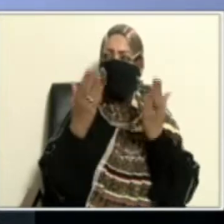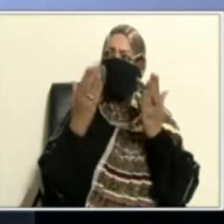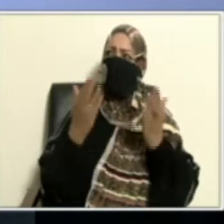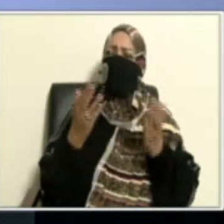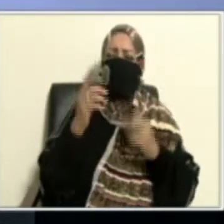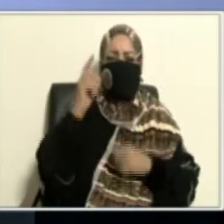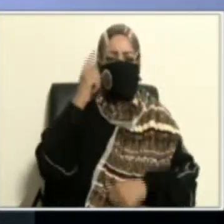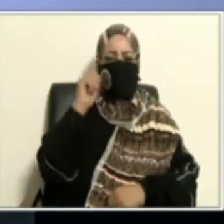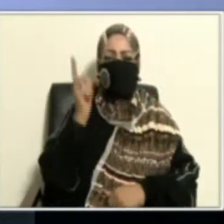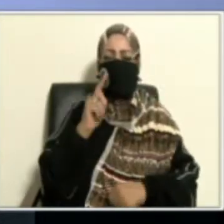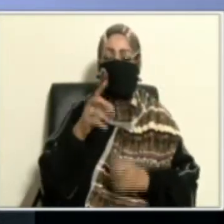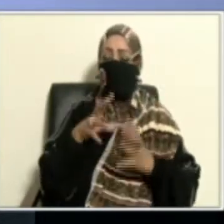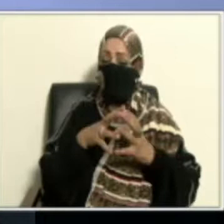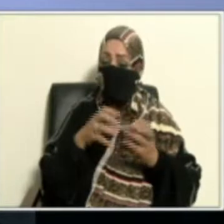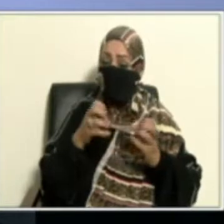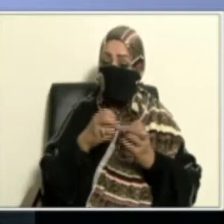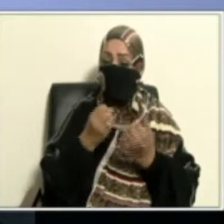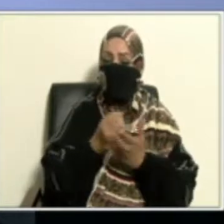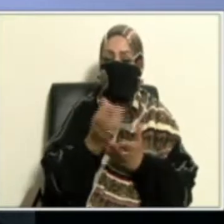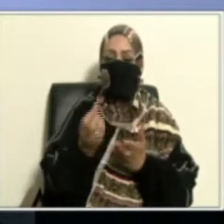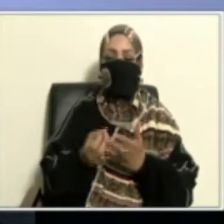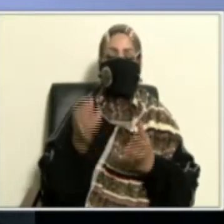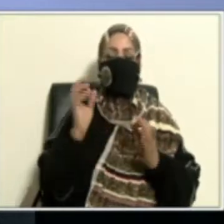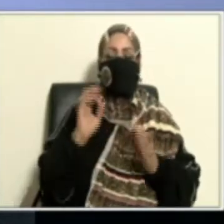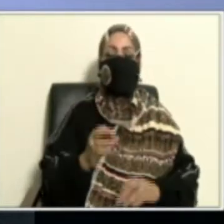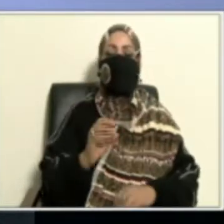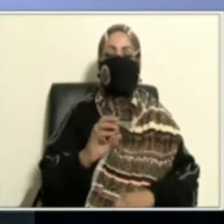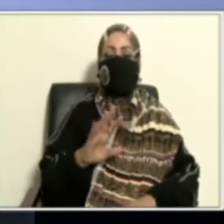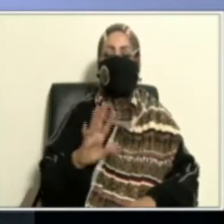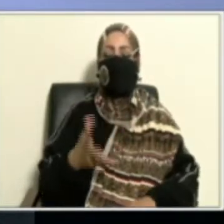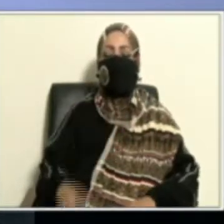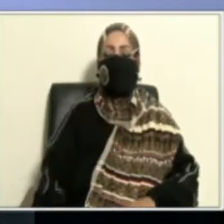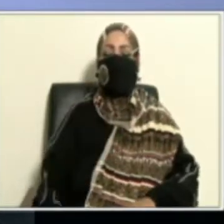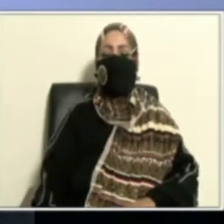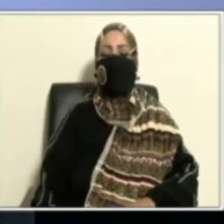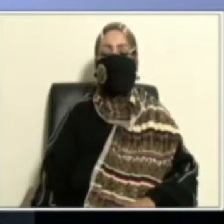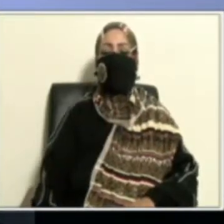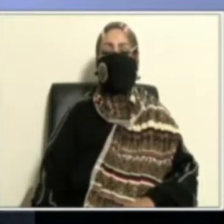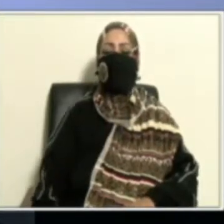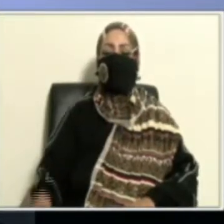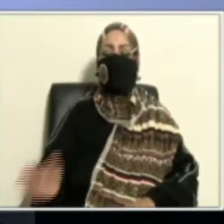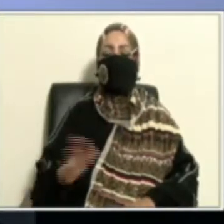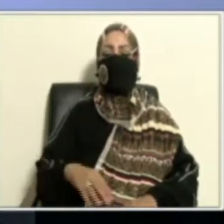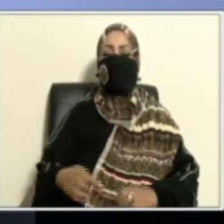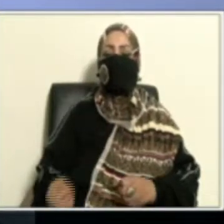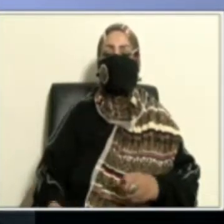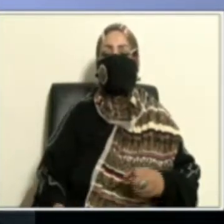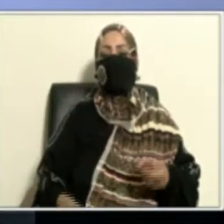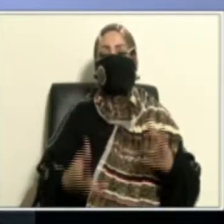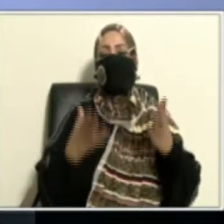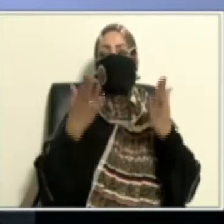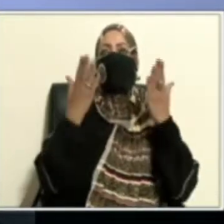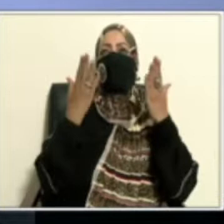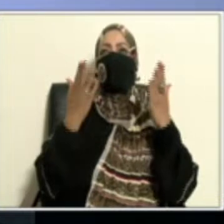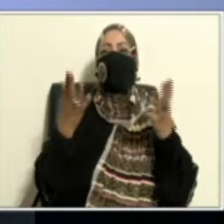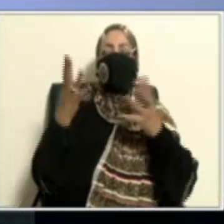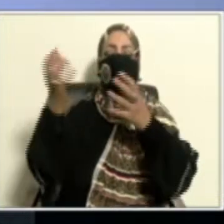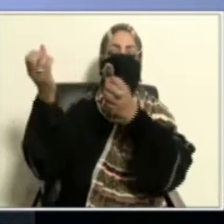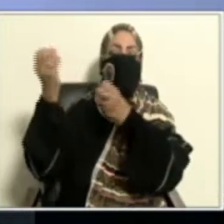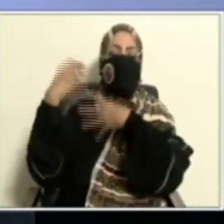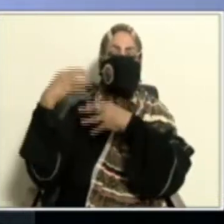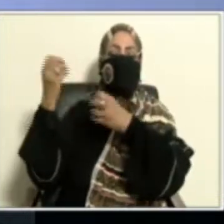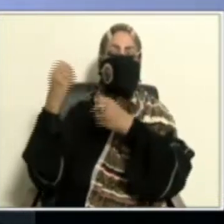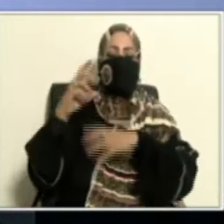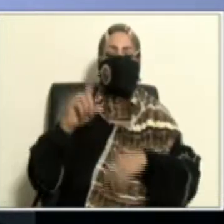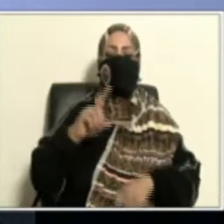لا تحرمنا اجره ولا تفتنا بعده، كيف ممكن احنا نحرمه من الاجر؟ وشنو هو المقصود بان احنا نفتنوا